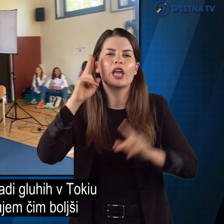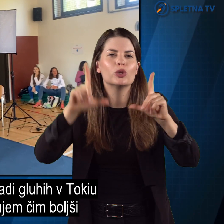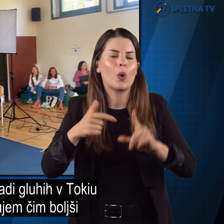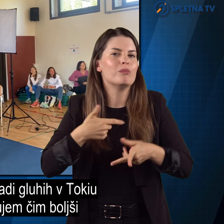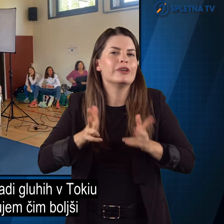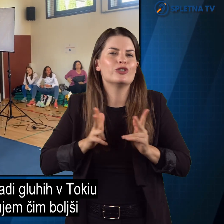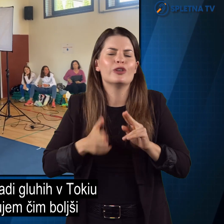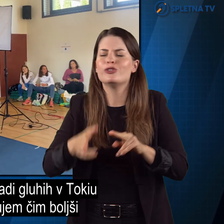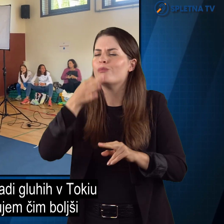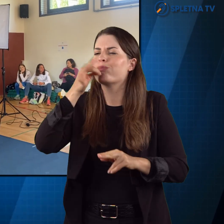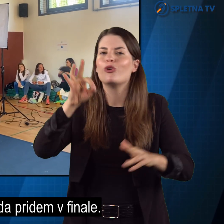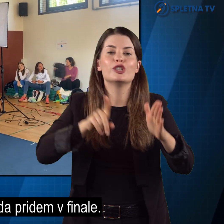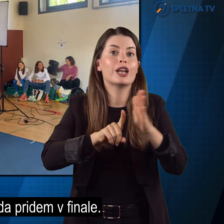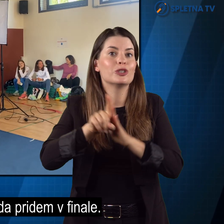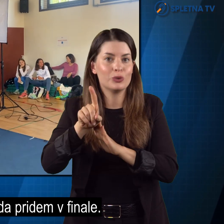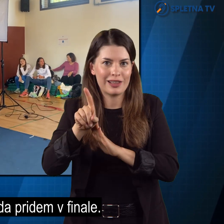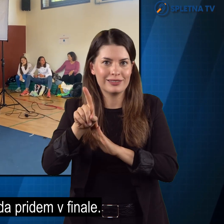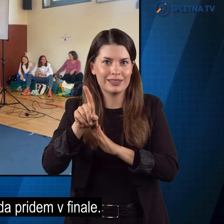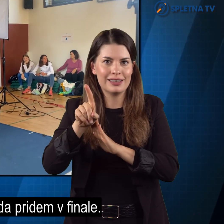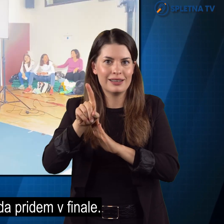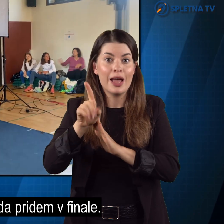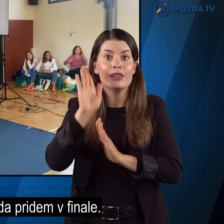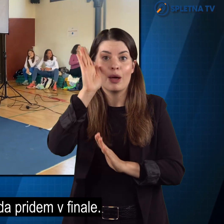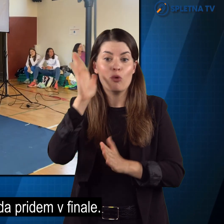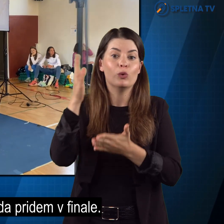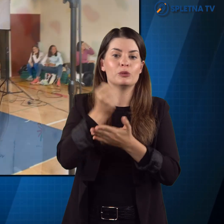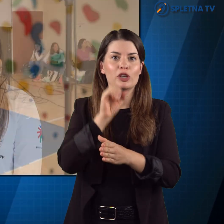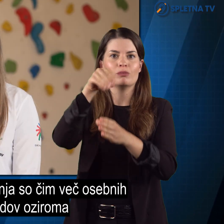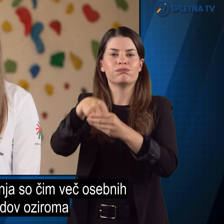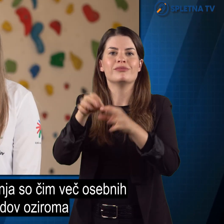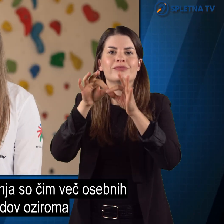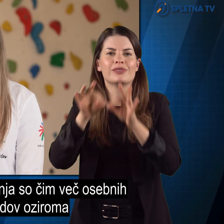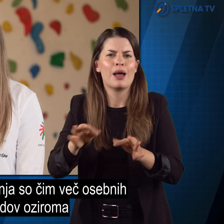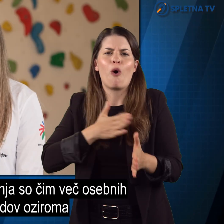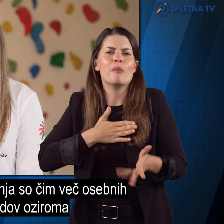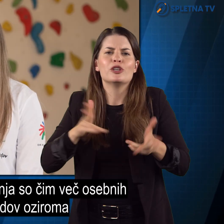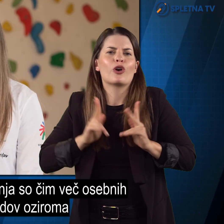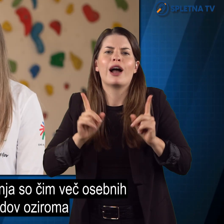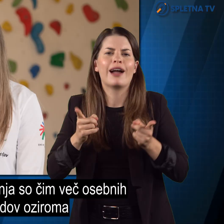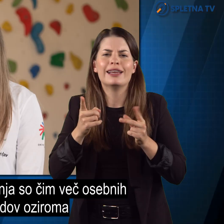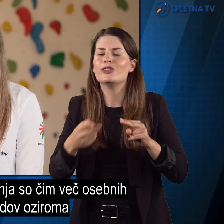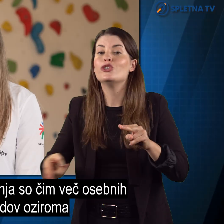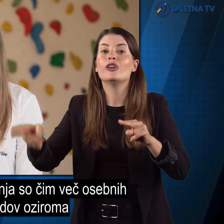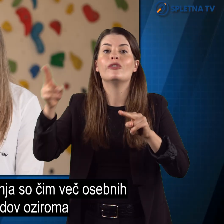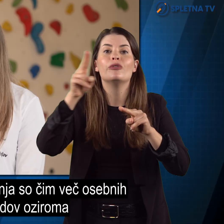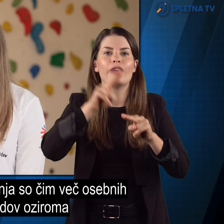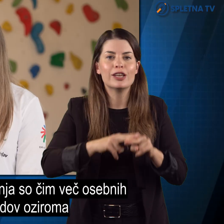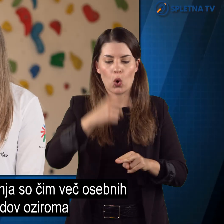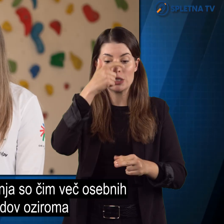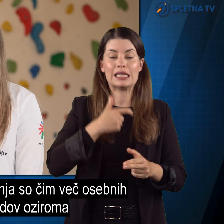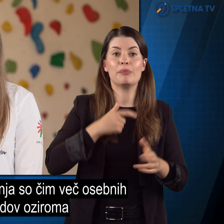pričakujem čim boljše rezultati, da pridem v finale. Moje pričakovanja so, da čim več